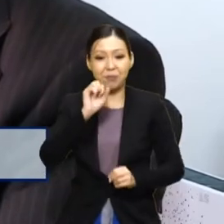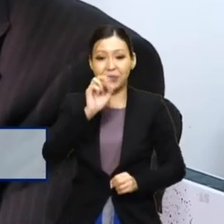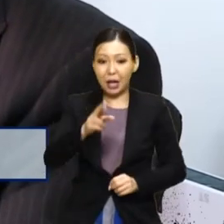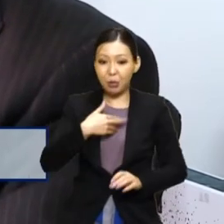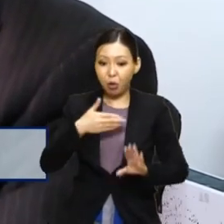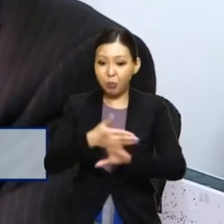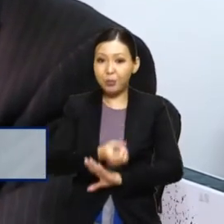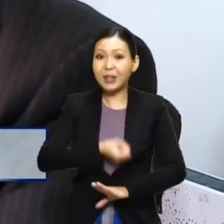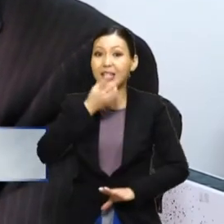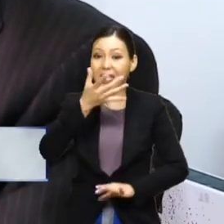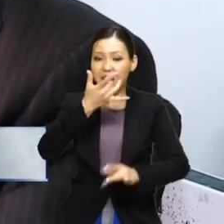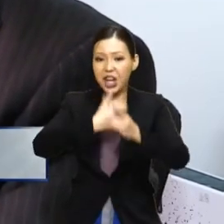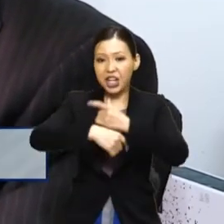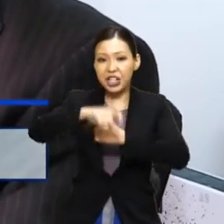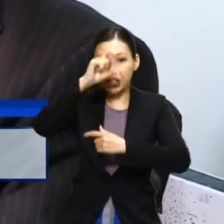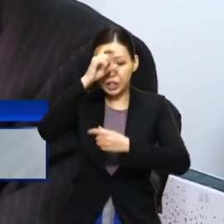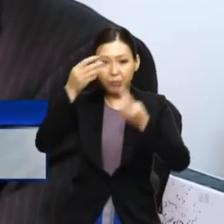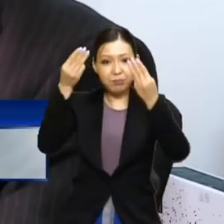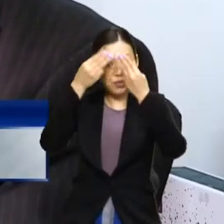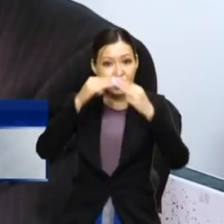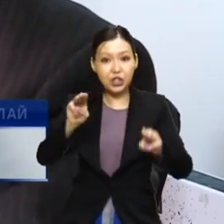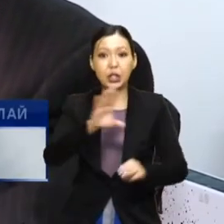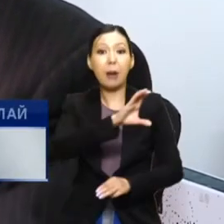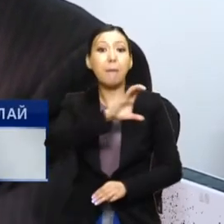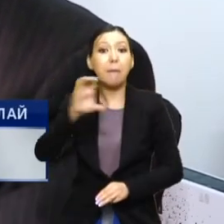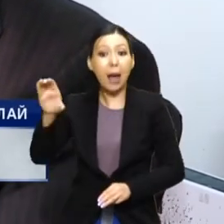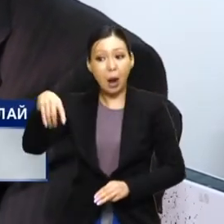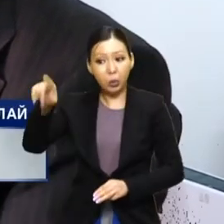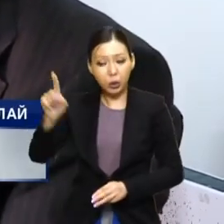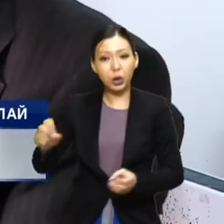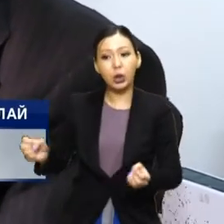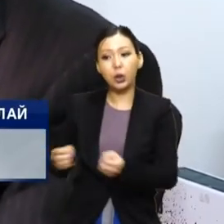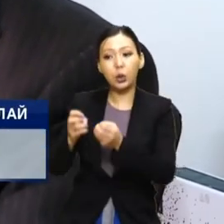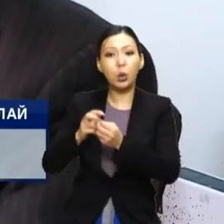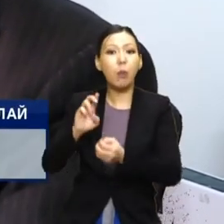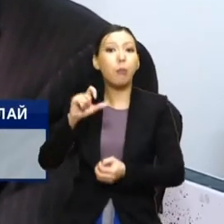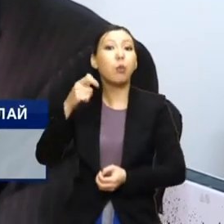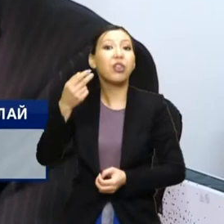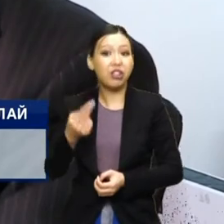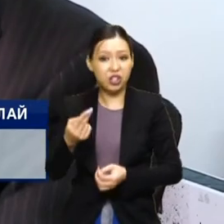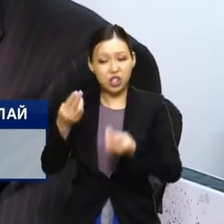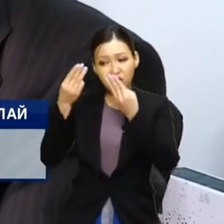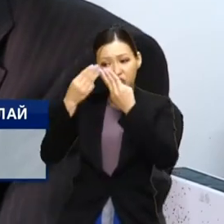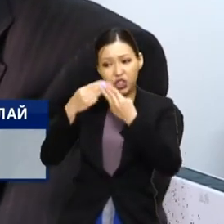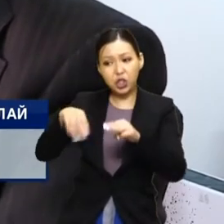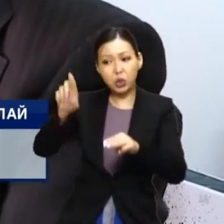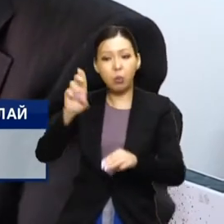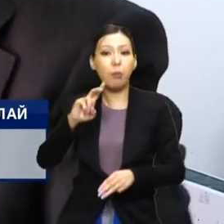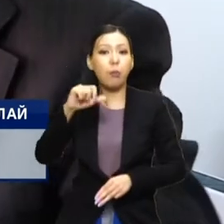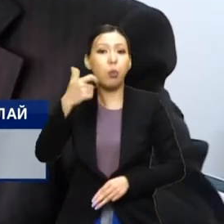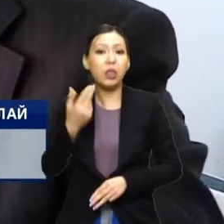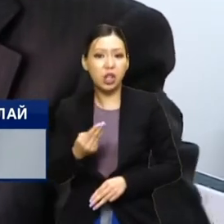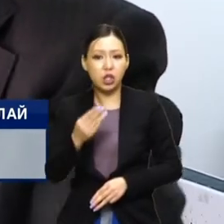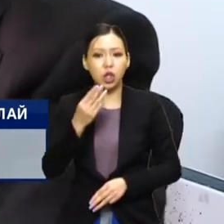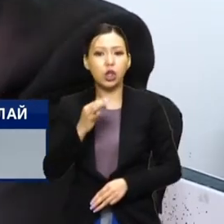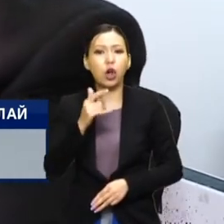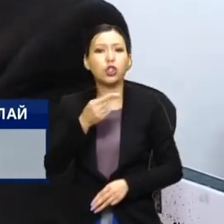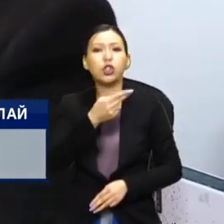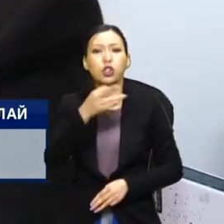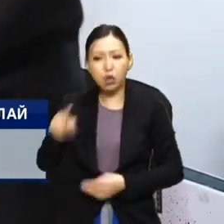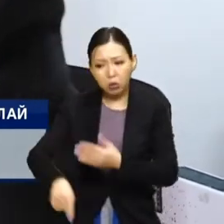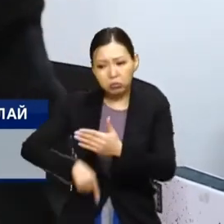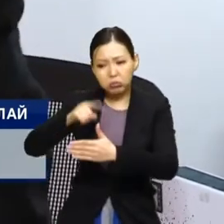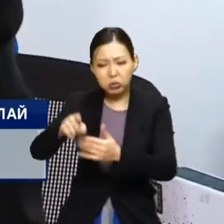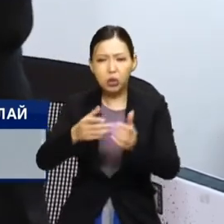байгаа тэр эрдэмтэн эдгэнэ байгууллагын одоо бүтц юу эрдэмтэн юу шинжлэх ухааны салбарын одоо бүтц тогтолцоо гэдэг нь нэлээд том өргөн